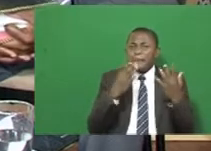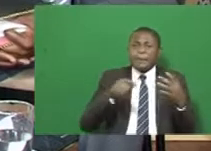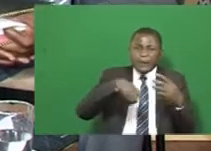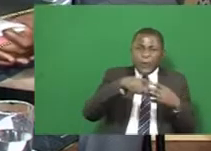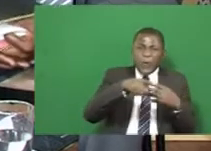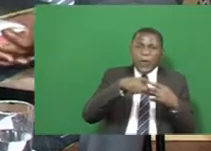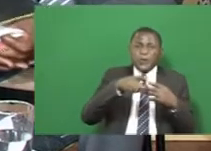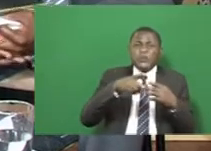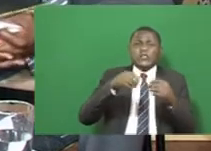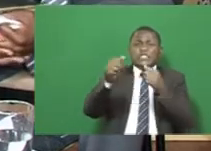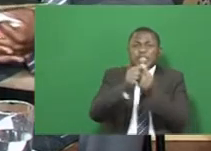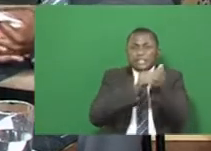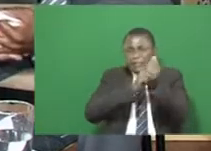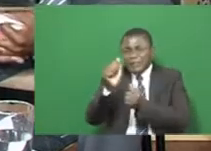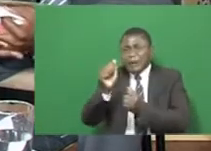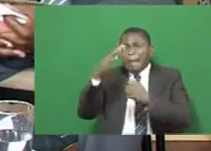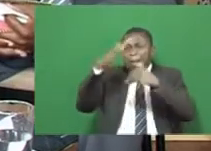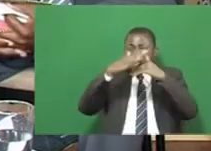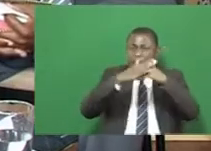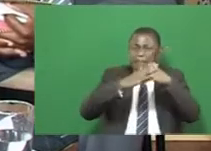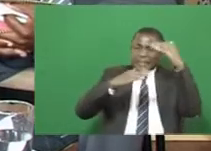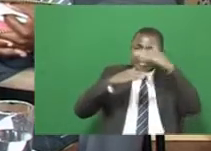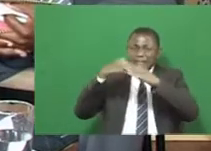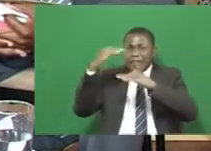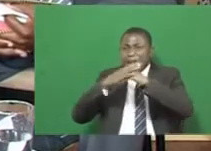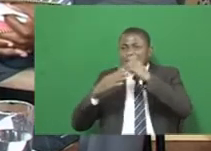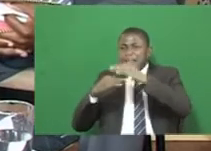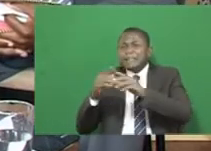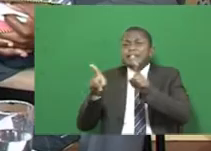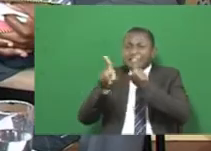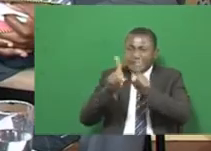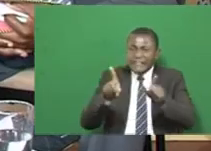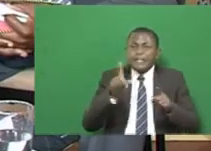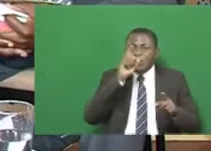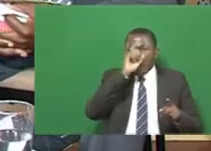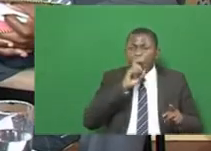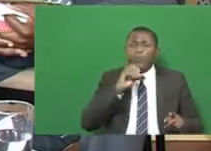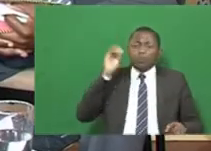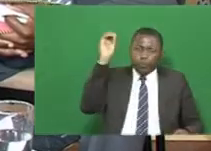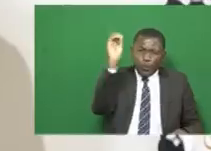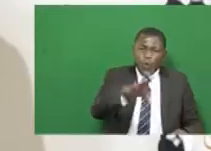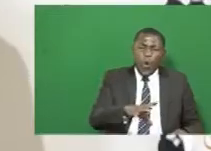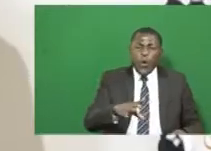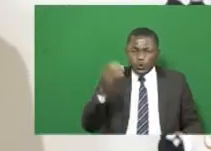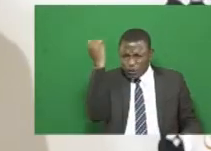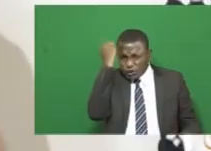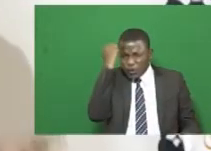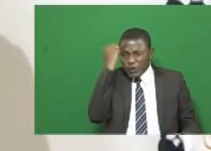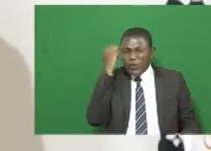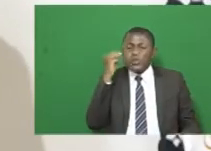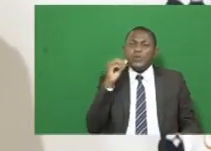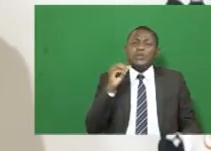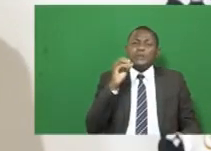kusabotechi. Chambu inda kusabotechi. Halima zora. Dei kungu ono dirisa zunusi warungu. Kana kungu ono kanda matombo mdibi. Right. Saka yengo